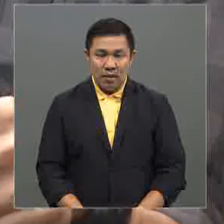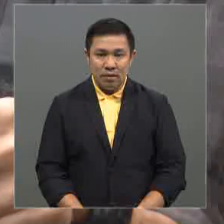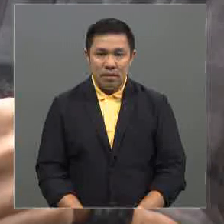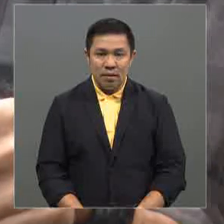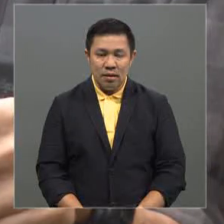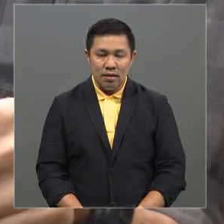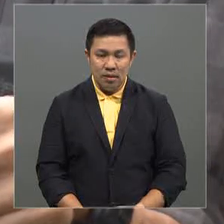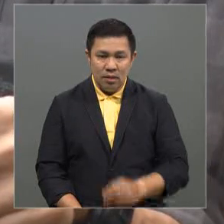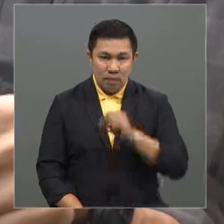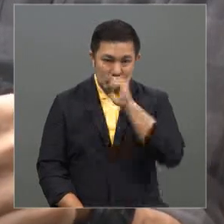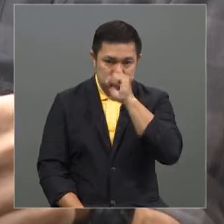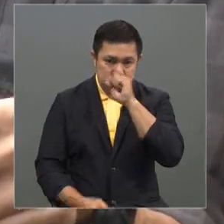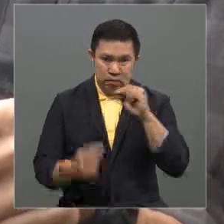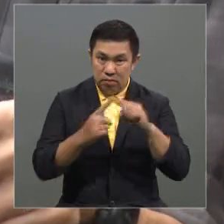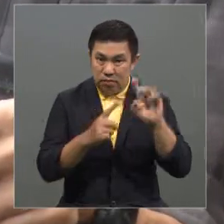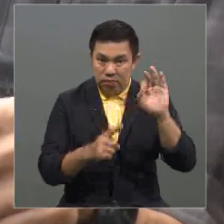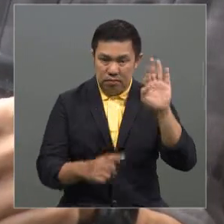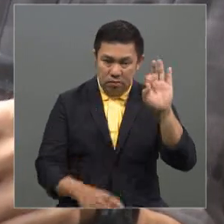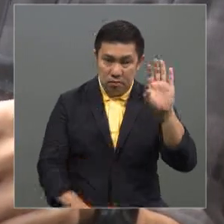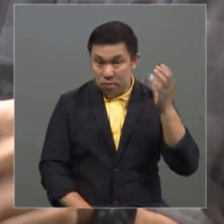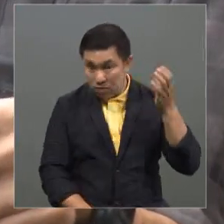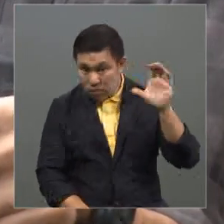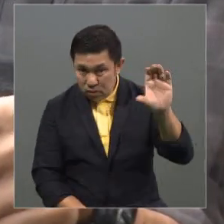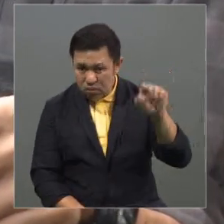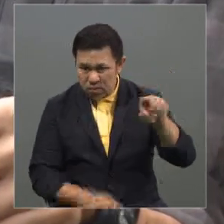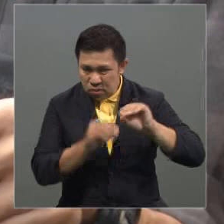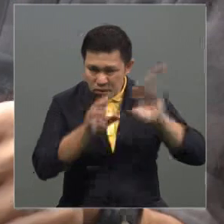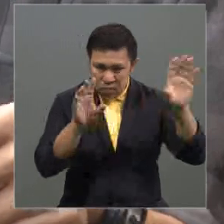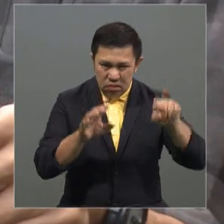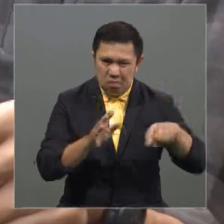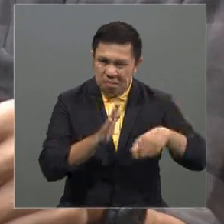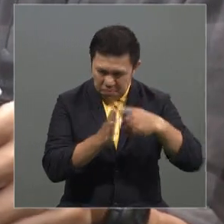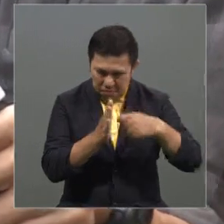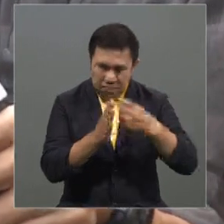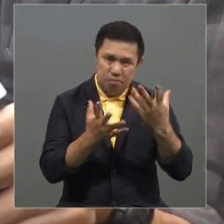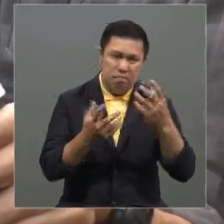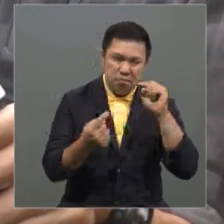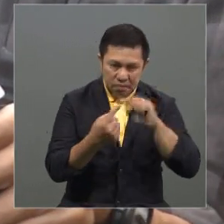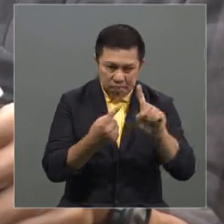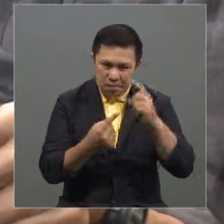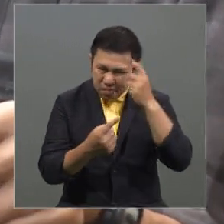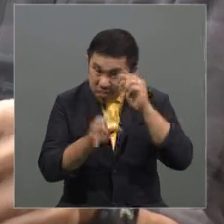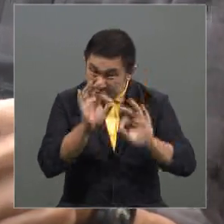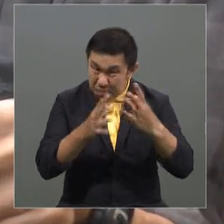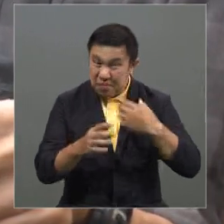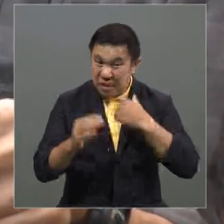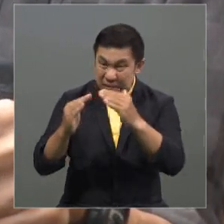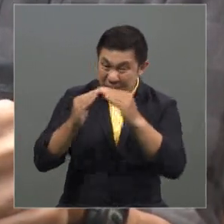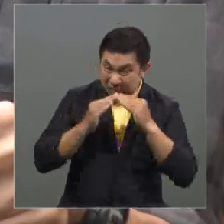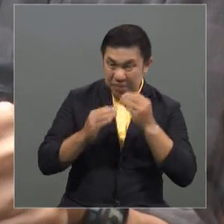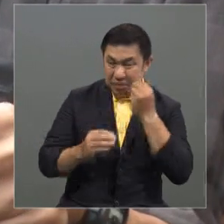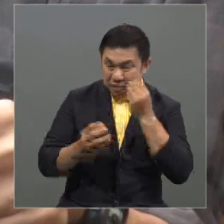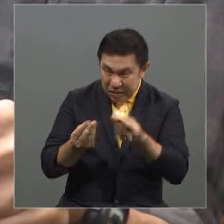การตั้งข้อสันนิษฐานใน Facebook หรือโซเชียลมีเดียว่าการเหตุการณ์ครั้งนี้อาจจะเป็นการสร้างสถานการณ์เพื่อหวังผลประโยชน์ในที่ดินตร